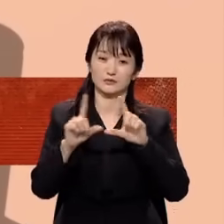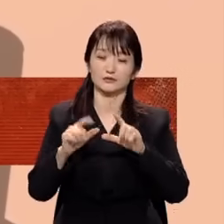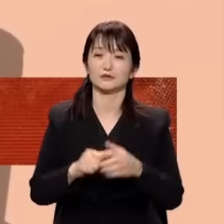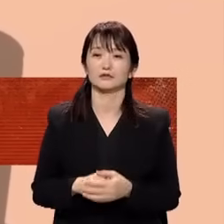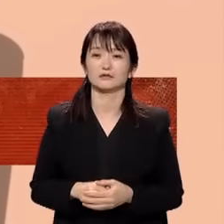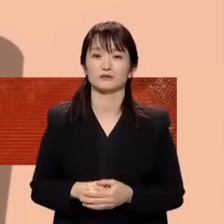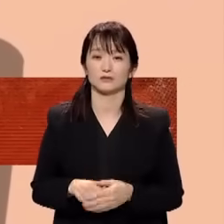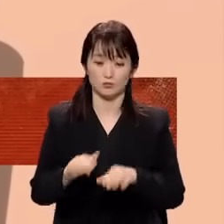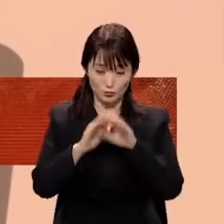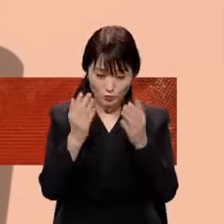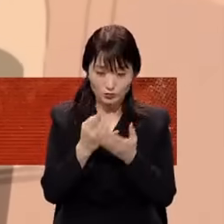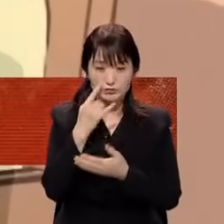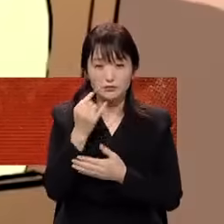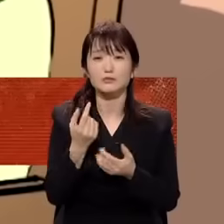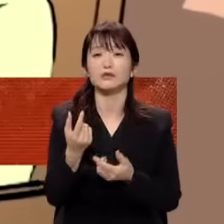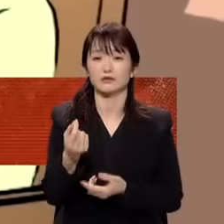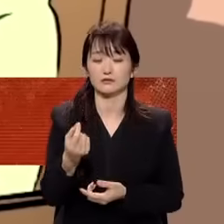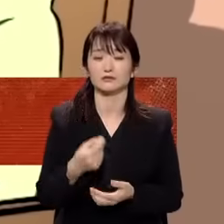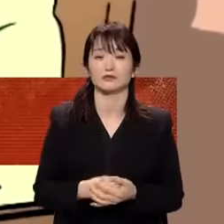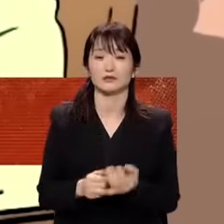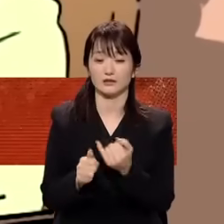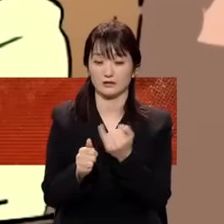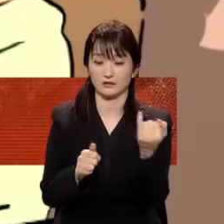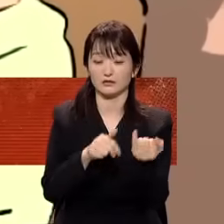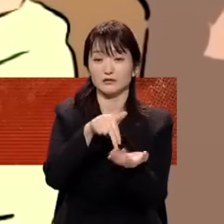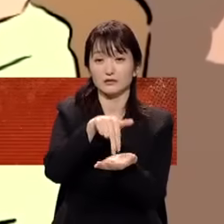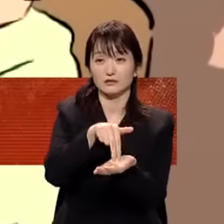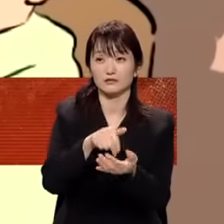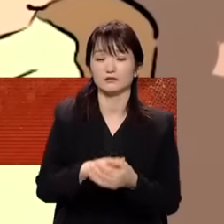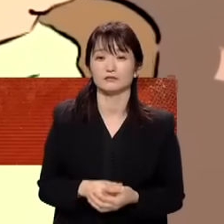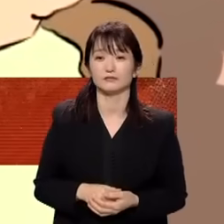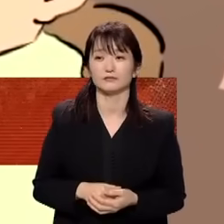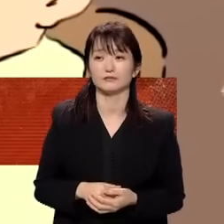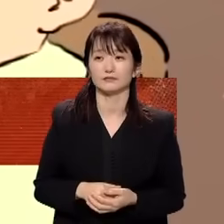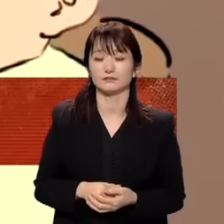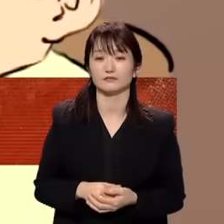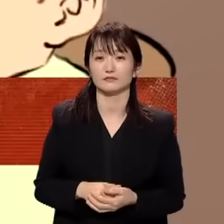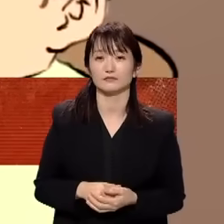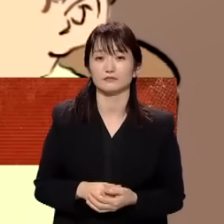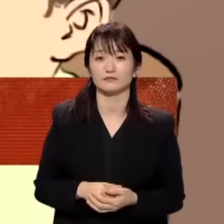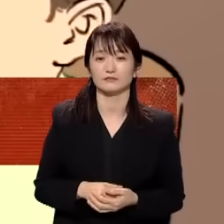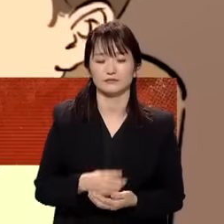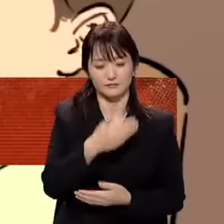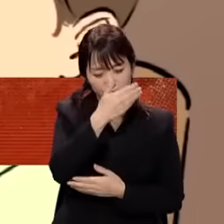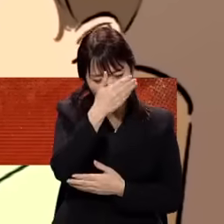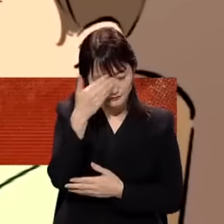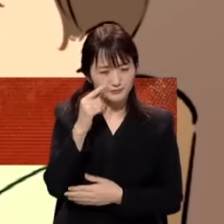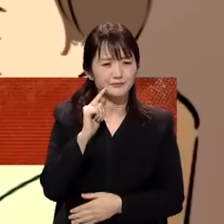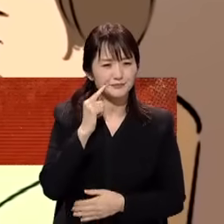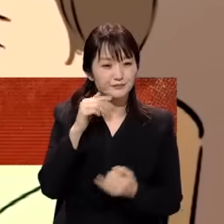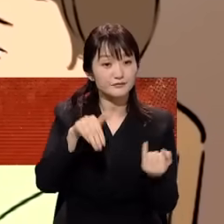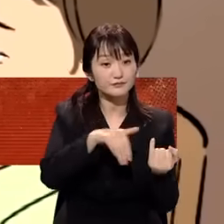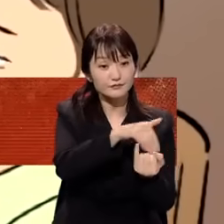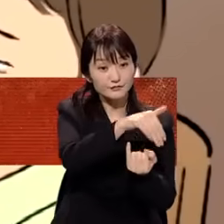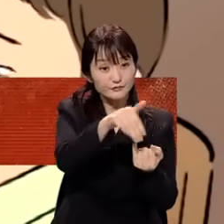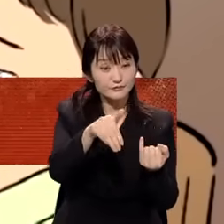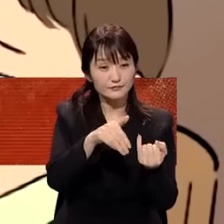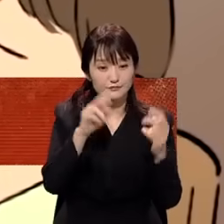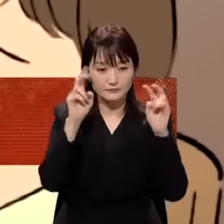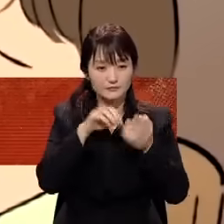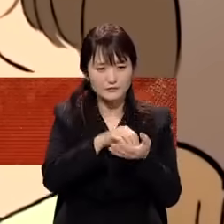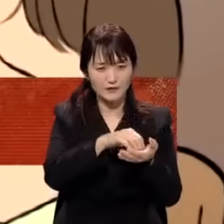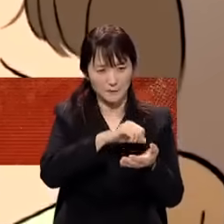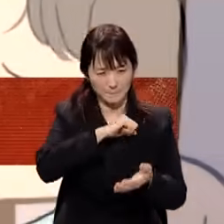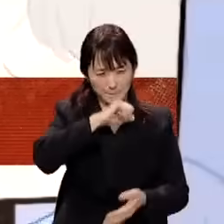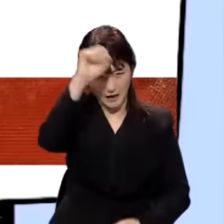다 똑같죠. 그럼요. 근데 아내 입장에서는 어리고 예쁜 아가씨가 취업 결혼도 한 번에 성공하는 걸